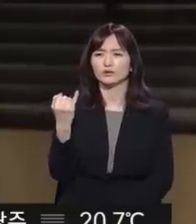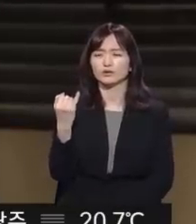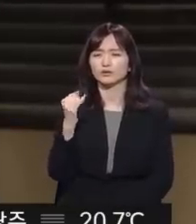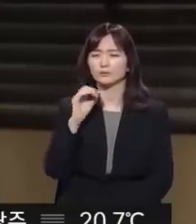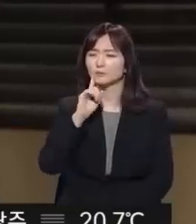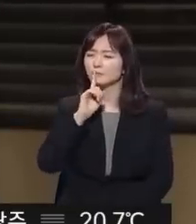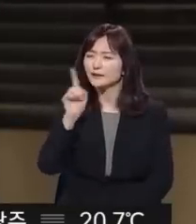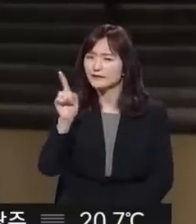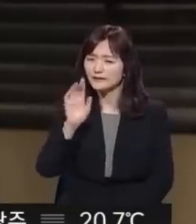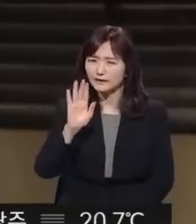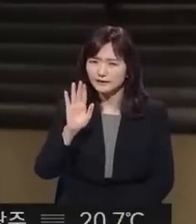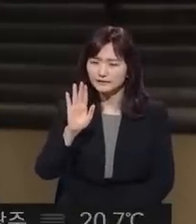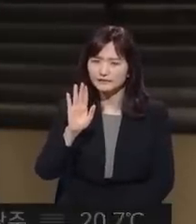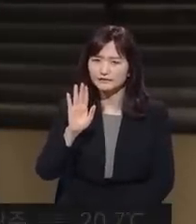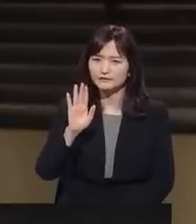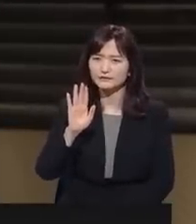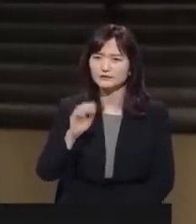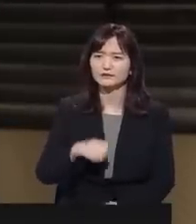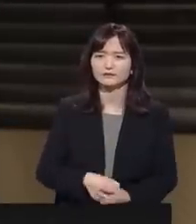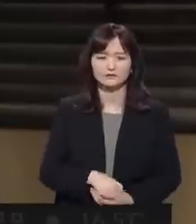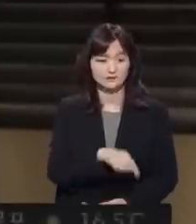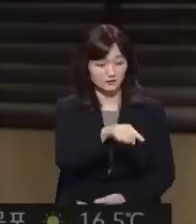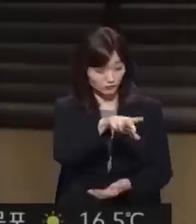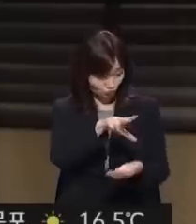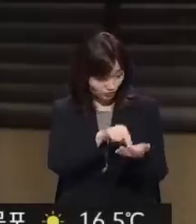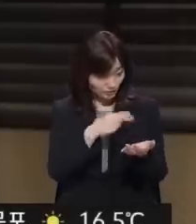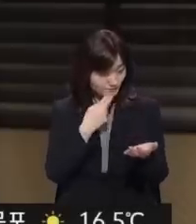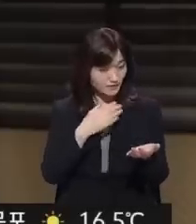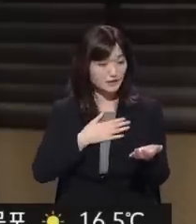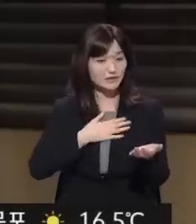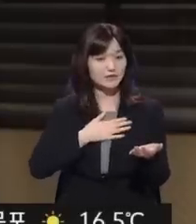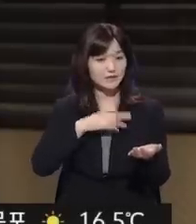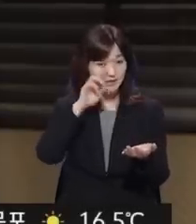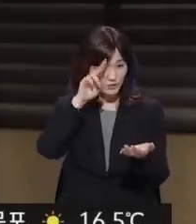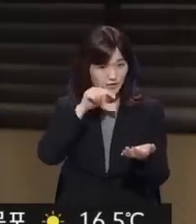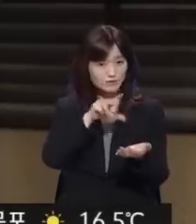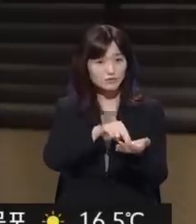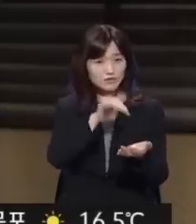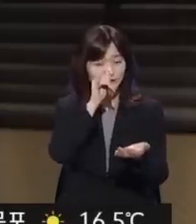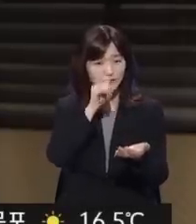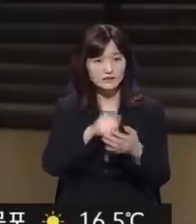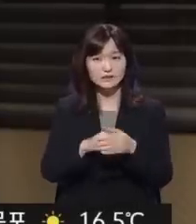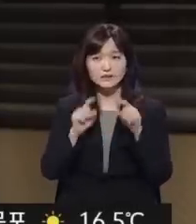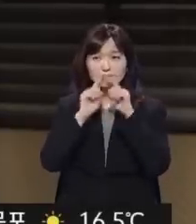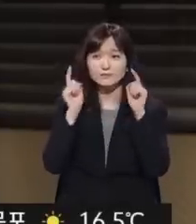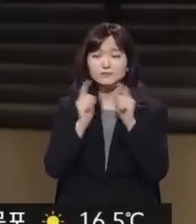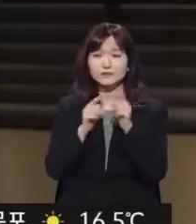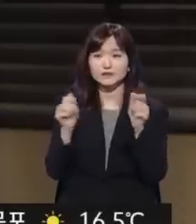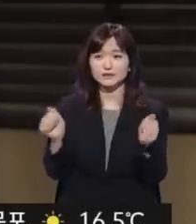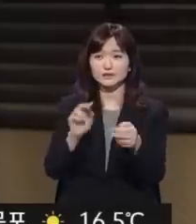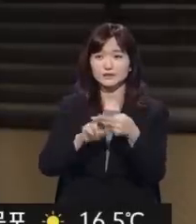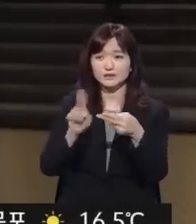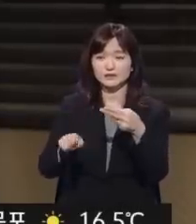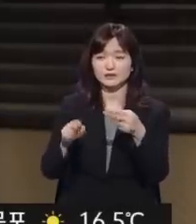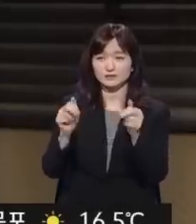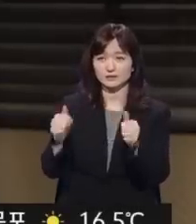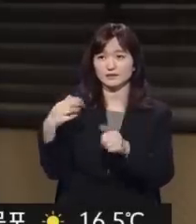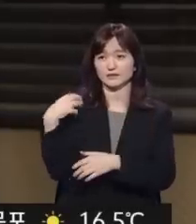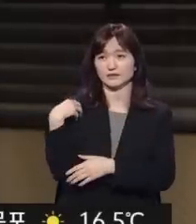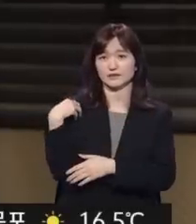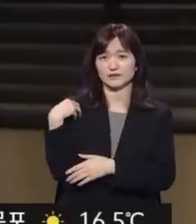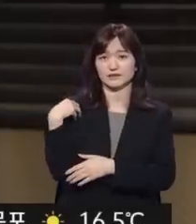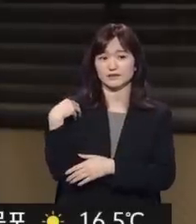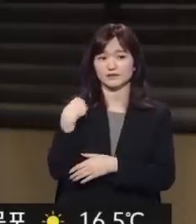때문에 이거 아무 문제 없다. 내가 혹시나 문제 되면 민형사 책임지겠다라고 하면서 진술을 받는